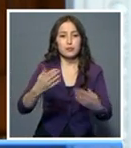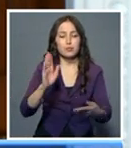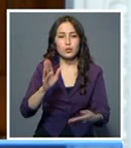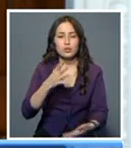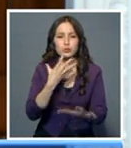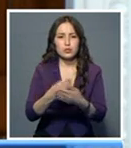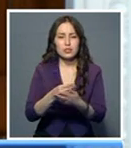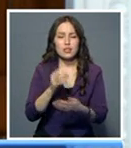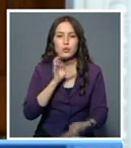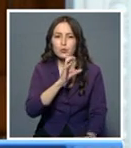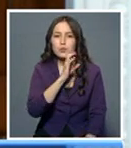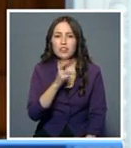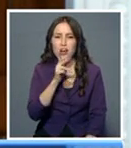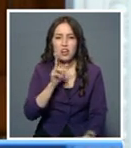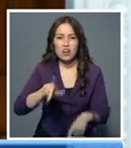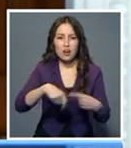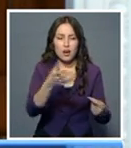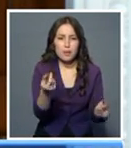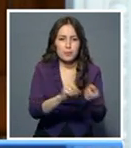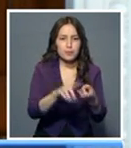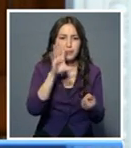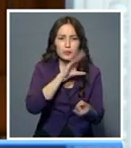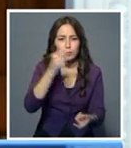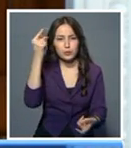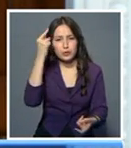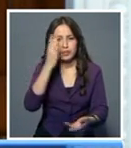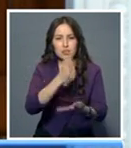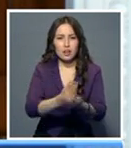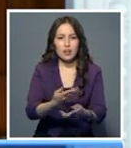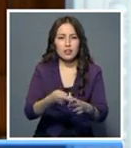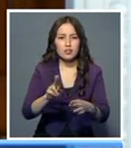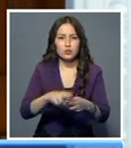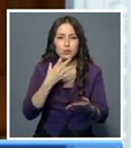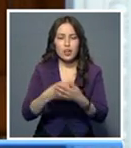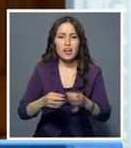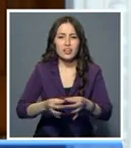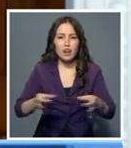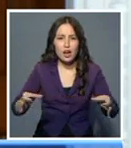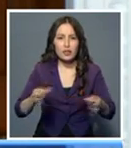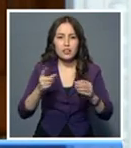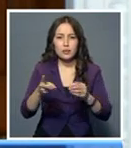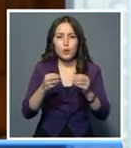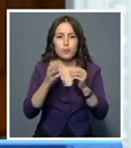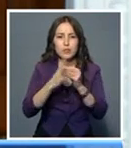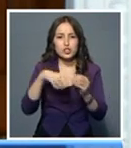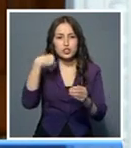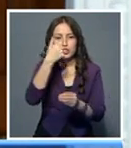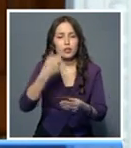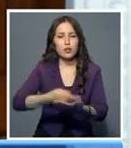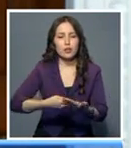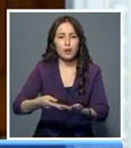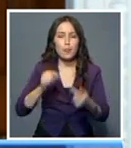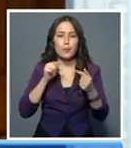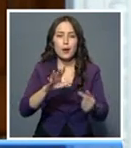дейді Құрама Штаттардың бас дипломаты. Айта кету керек, Иран мен әлем державалары ядролық келісімге 2015 жылы шілдеде қол қойды.